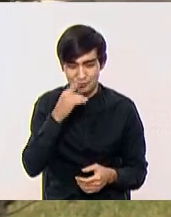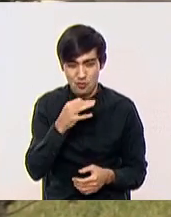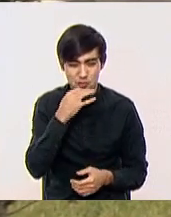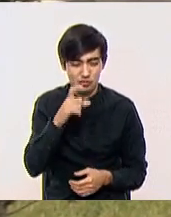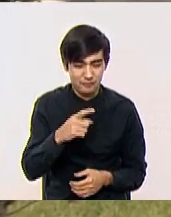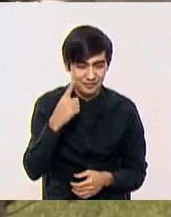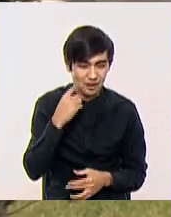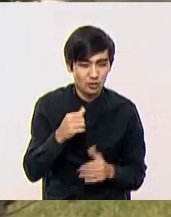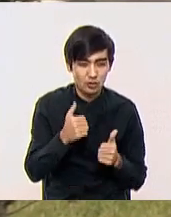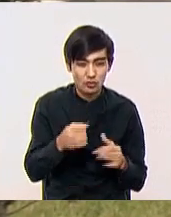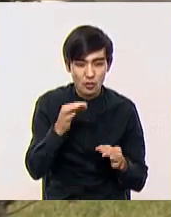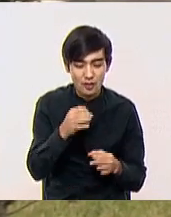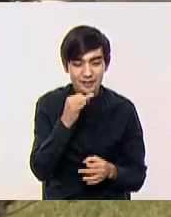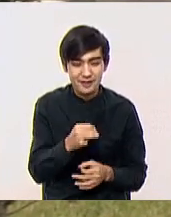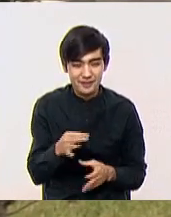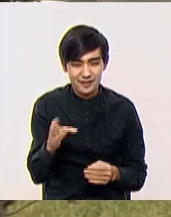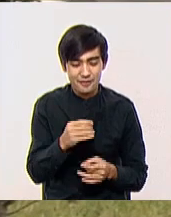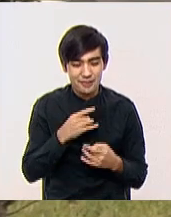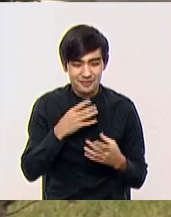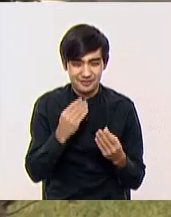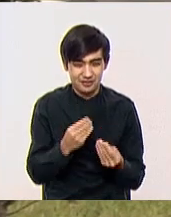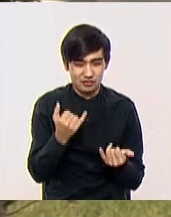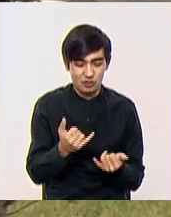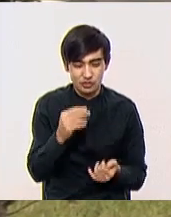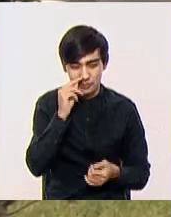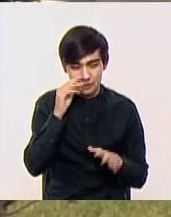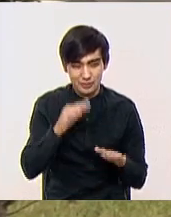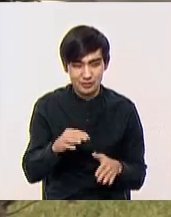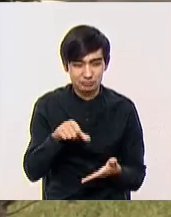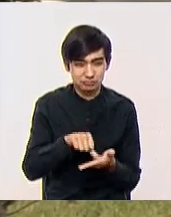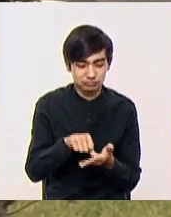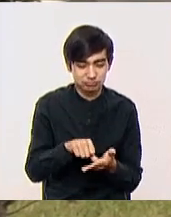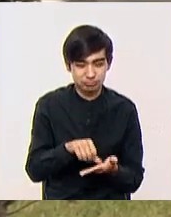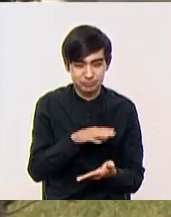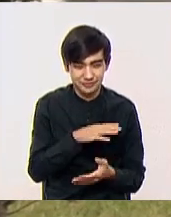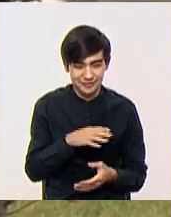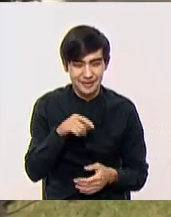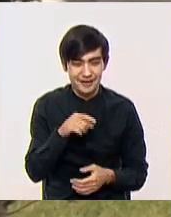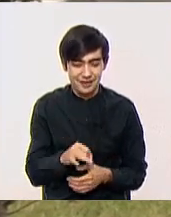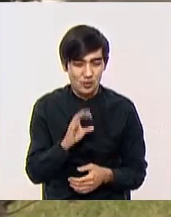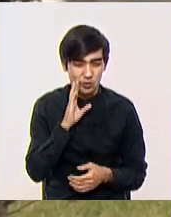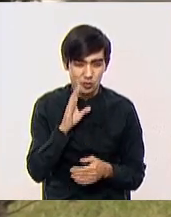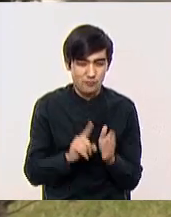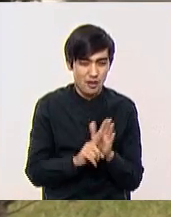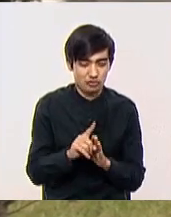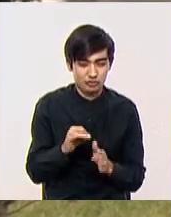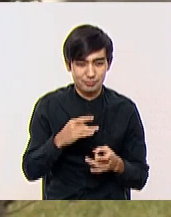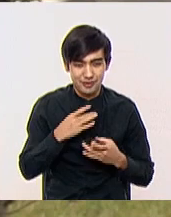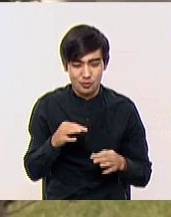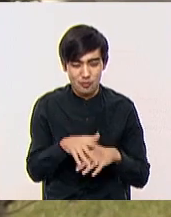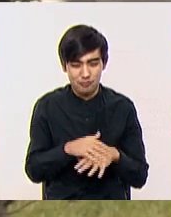Мемлекетіміздің меншікті мерекесінде тұғырлы тәуелсіздігіміздің тойын шымкенттіктер белсене өткерді. Концертте мерекені атап өтуге асыққан